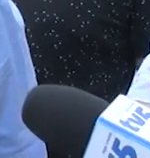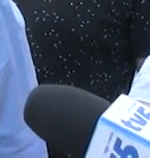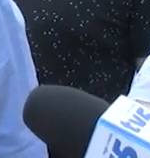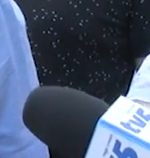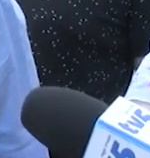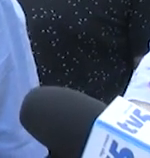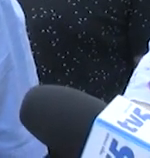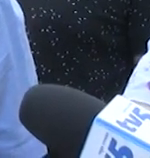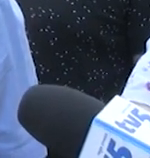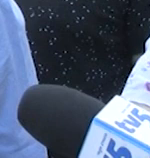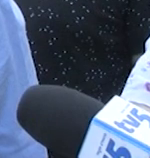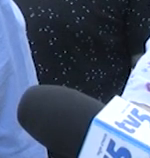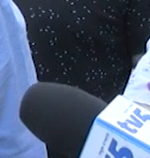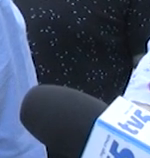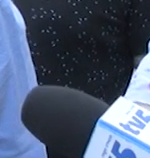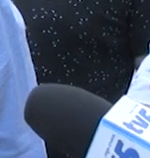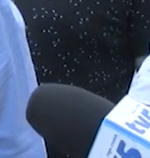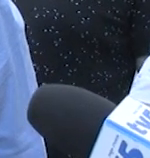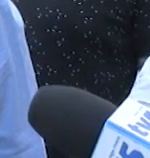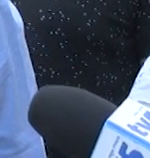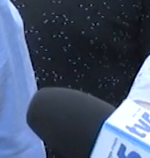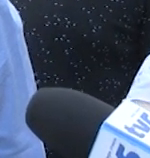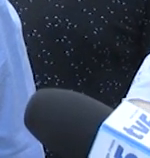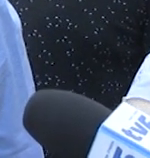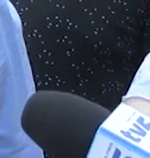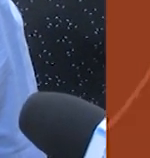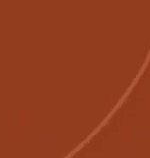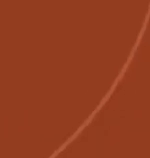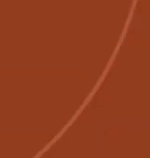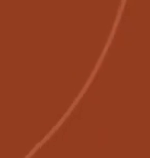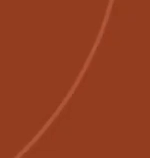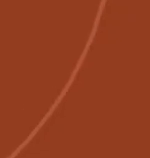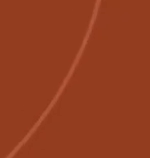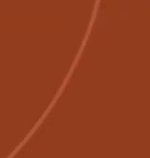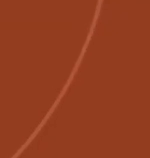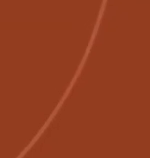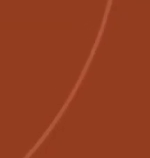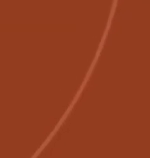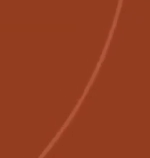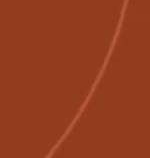залежності від направлень, опять же, з виїздом на проспект Соборний.